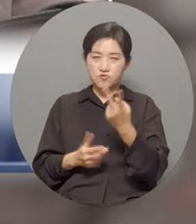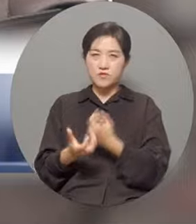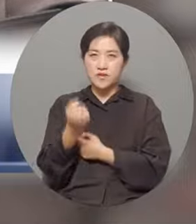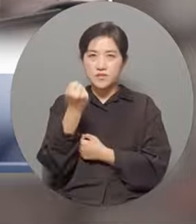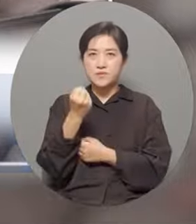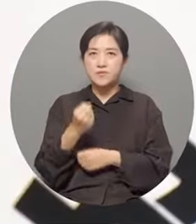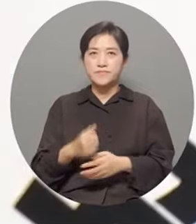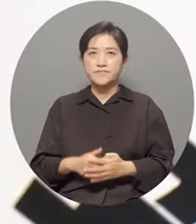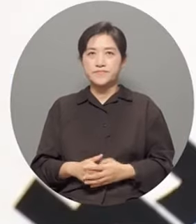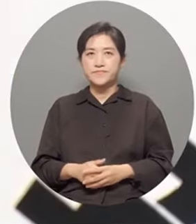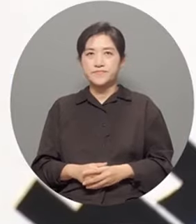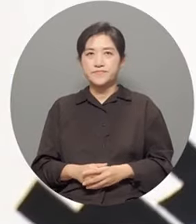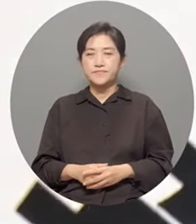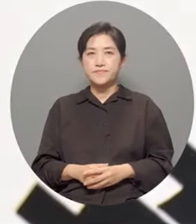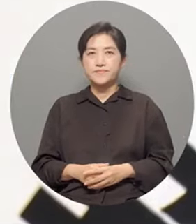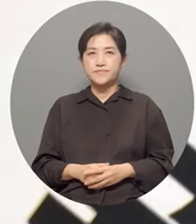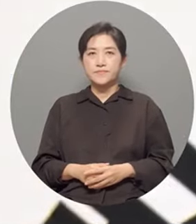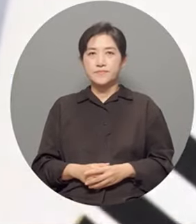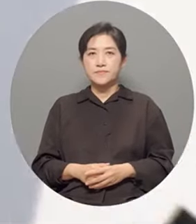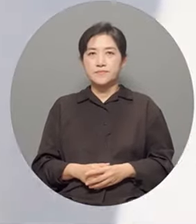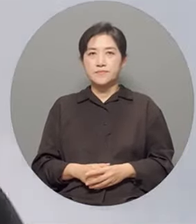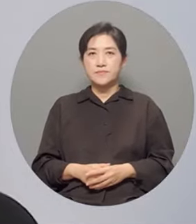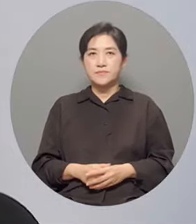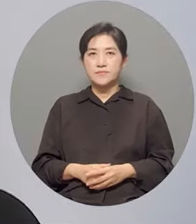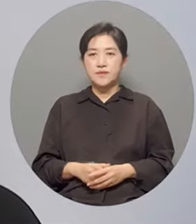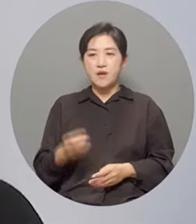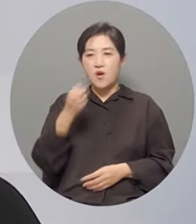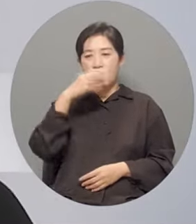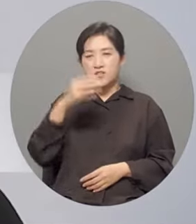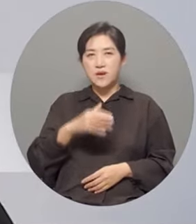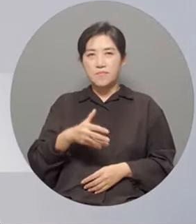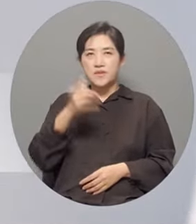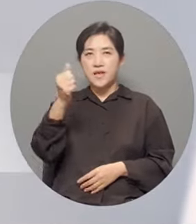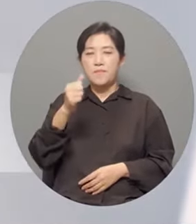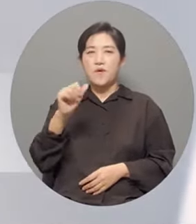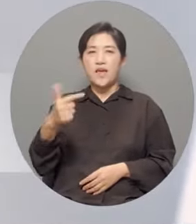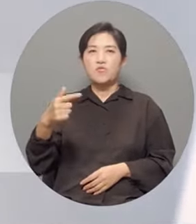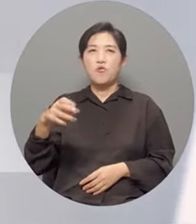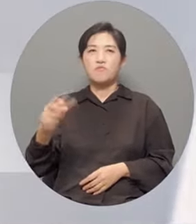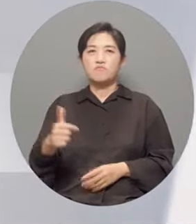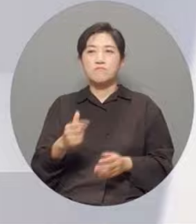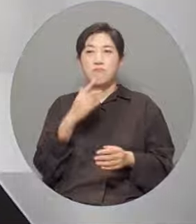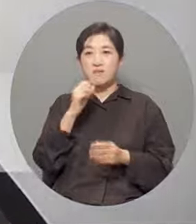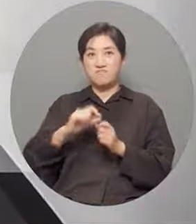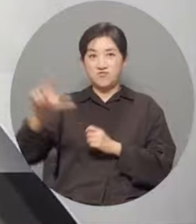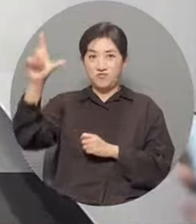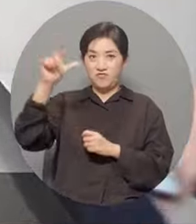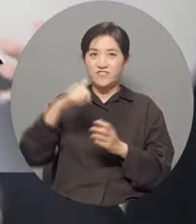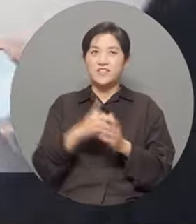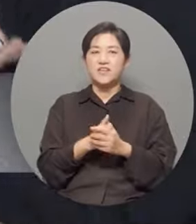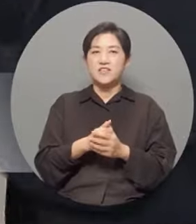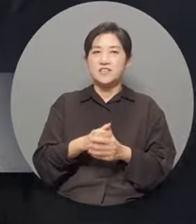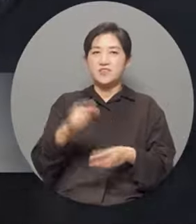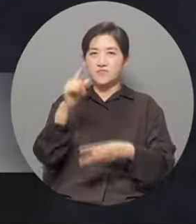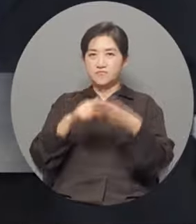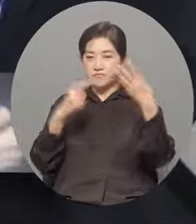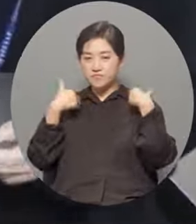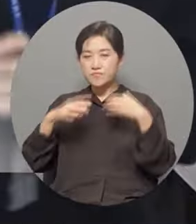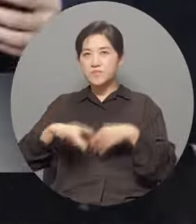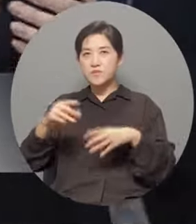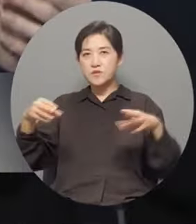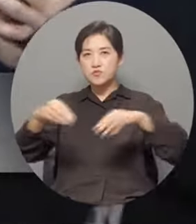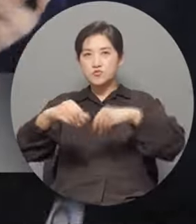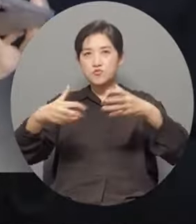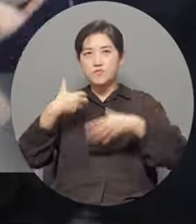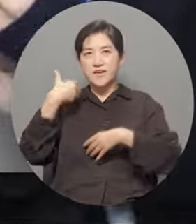있는 것으로 어차피 대표는 한동훈 이른바 어한 대세론이 거센 가운데 윤성 정부 첫 국토부